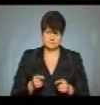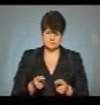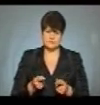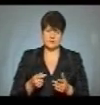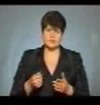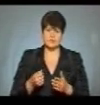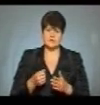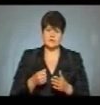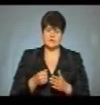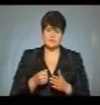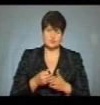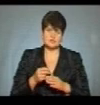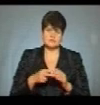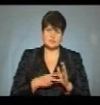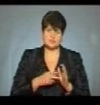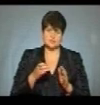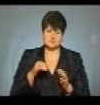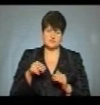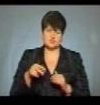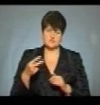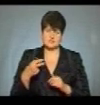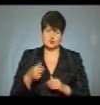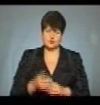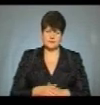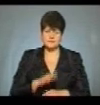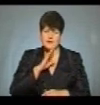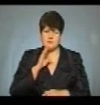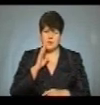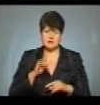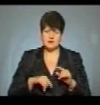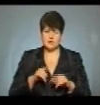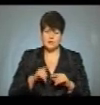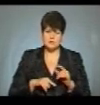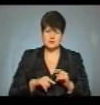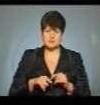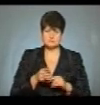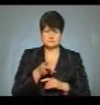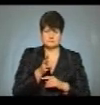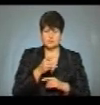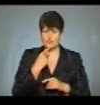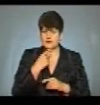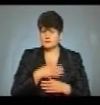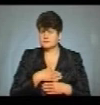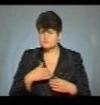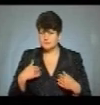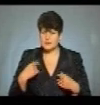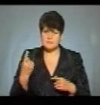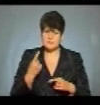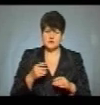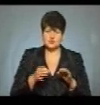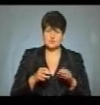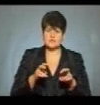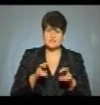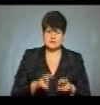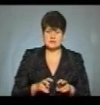годин 0 хвилин 17 січня 2020 року. Мати та родичі загиблої на камеру говорити відмовилися. Перше судове засідання по